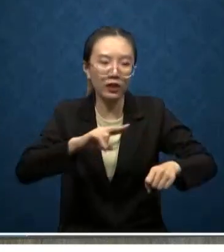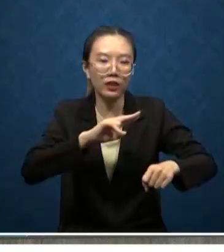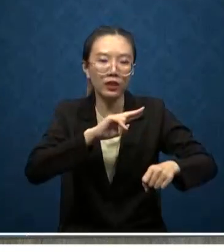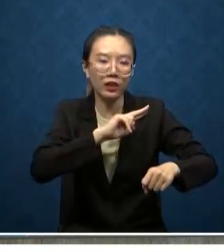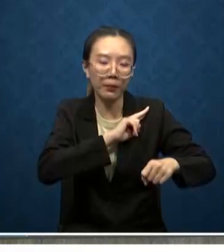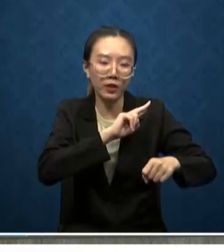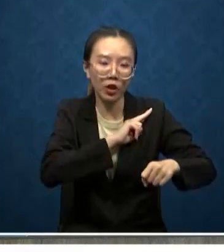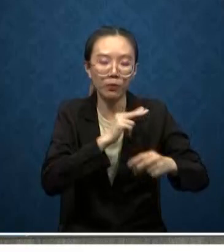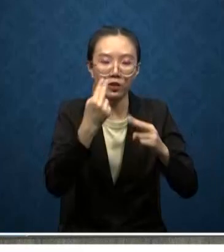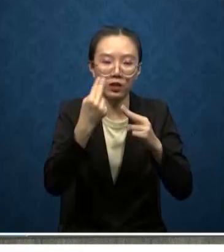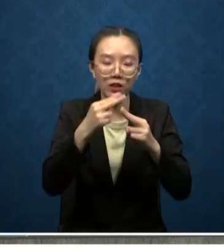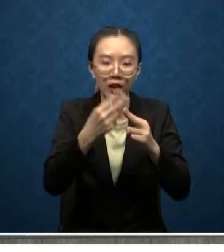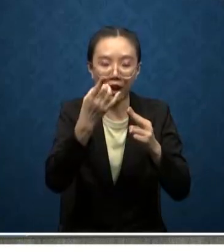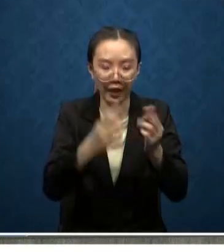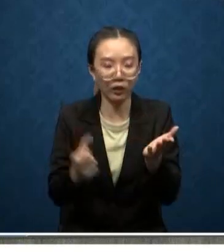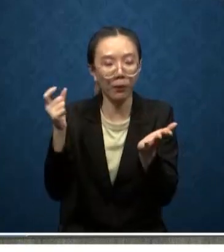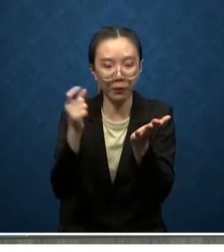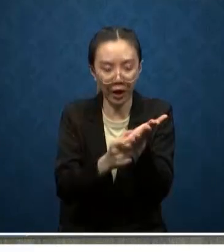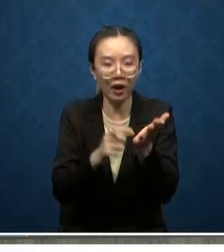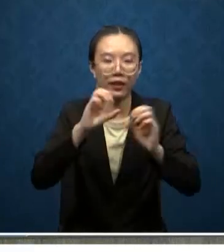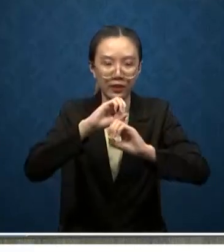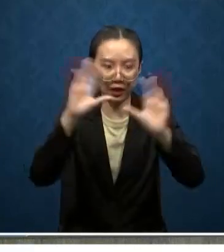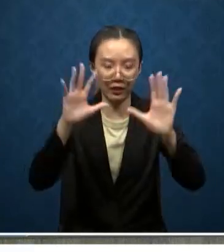หลักอย่างชัดเจน